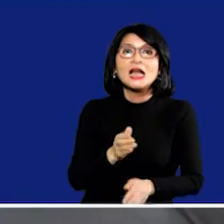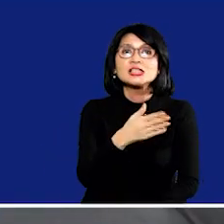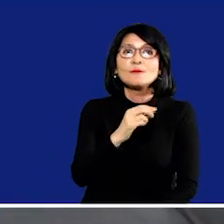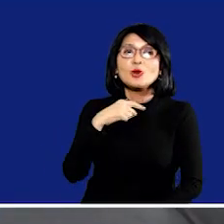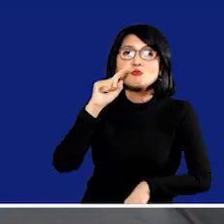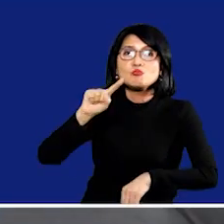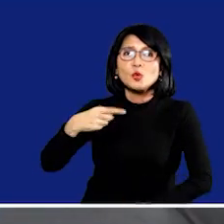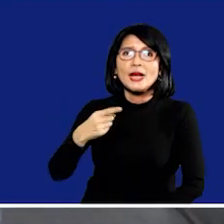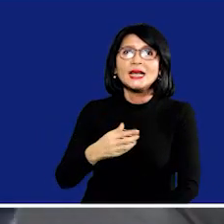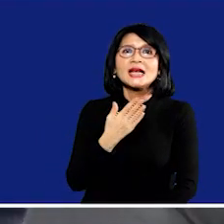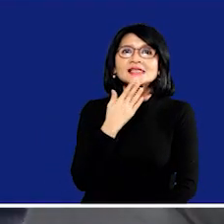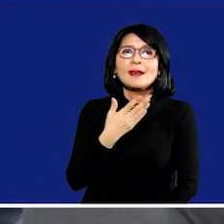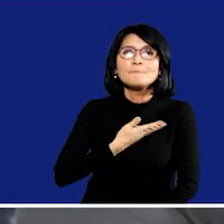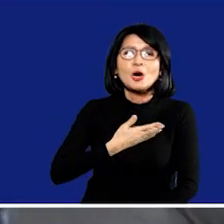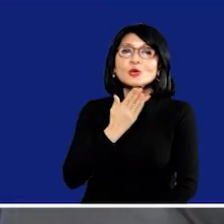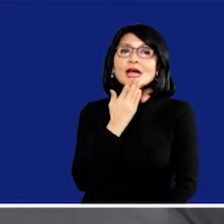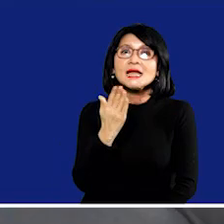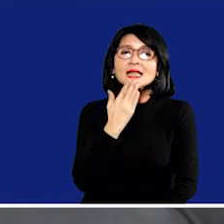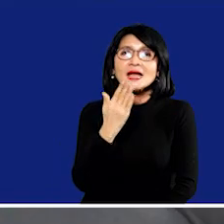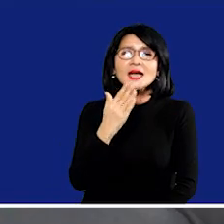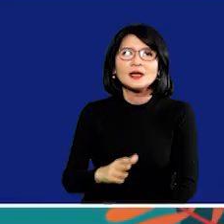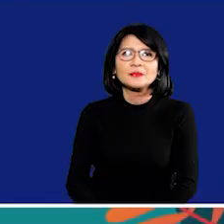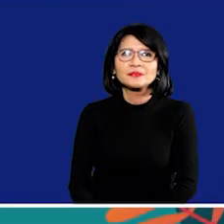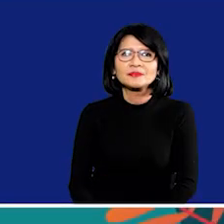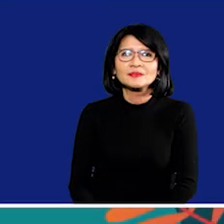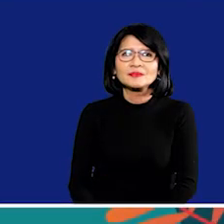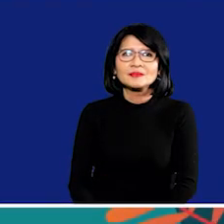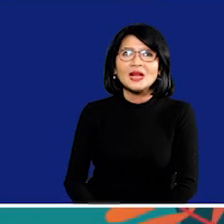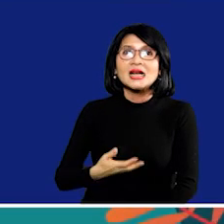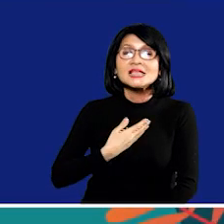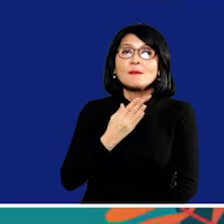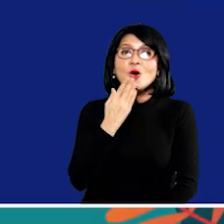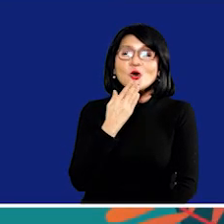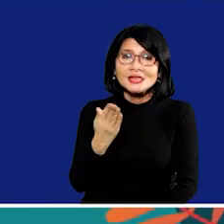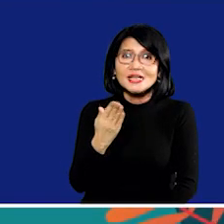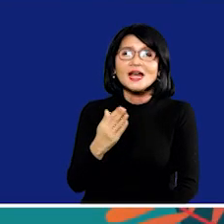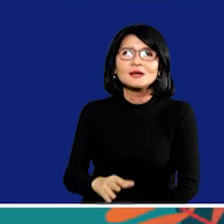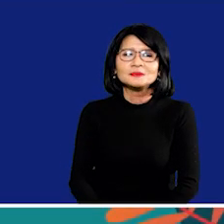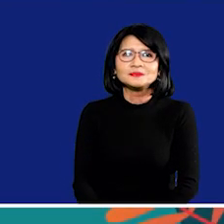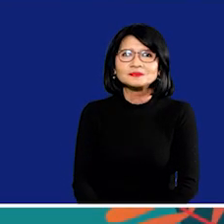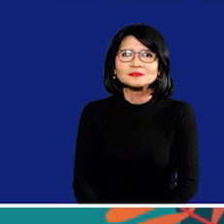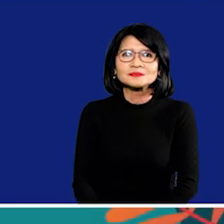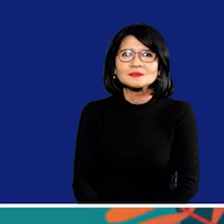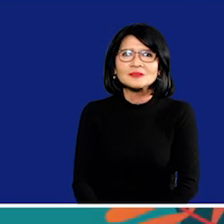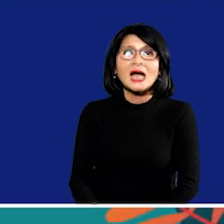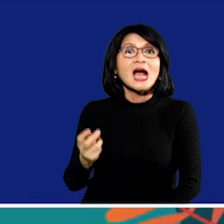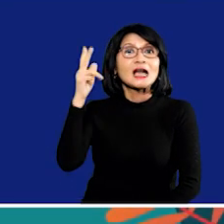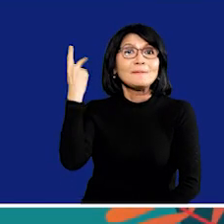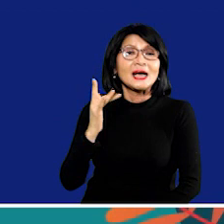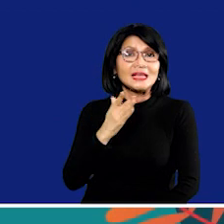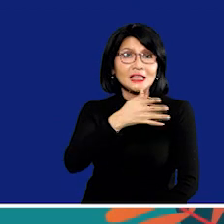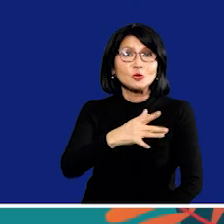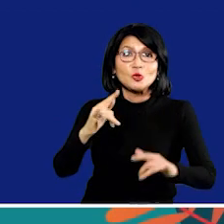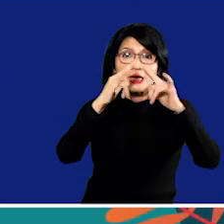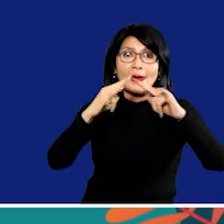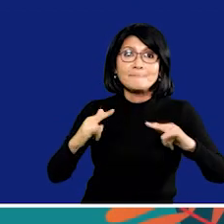Jewa dan juga Selvin, saya boleh nanya-nanya dulu sedikit ya, Mas Nadim ya. Saya mau nanya nih sekarang ke Buna boleh, ke Jewa boleh. Ketika kemarin mengikuti kemah